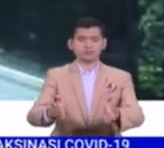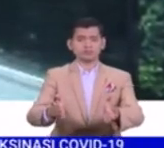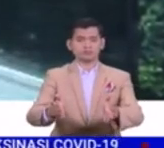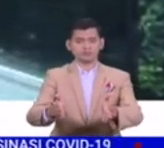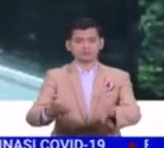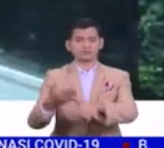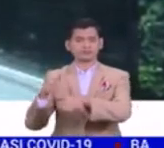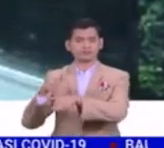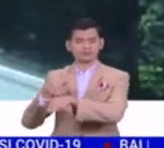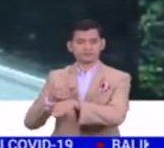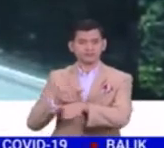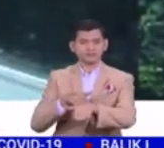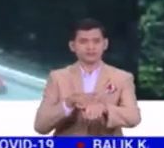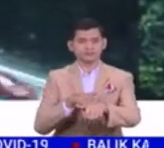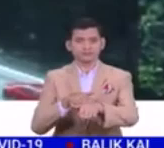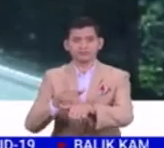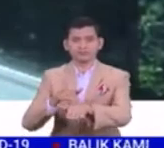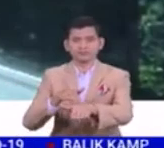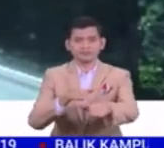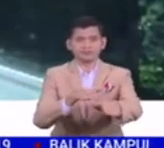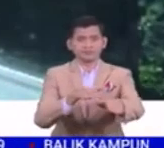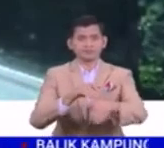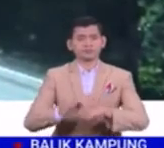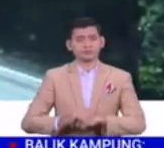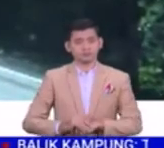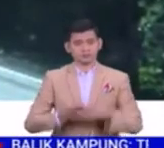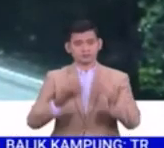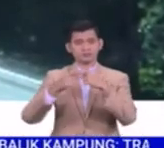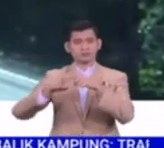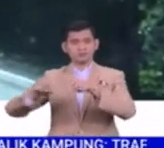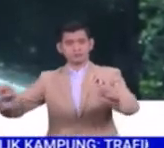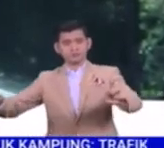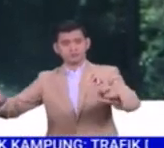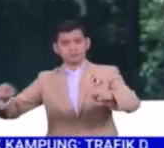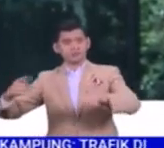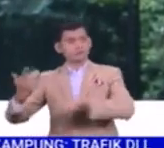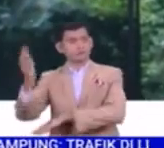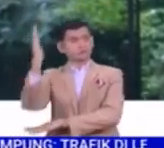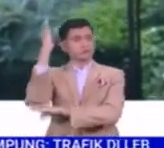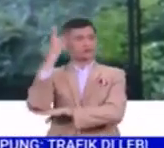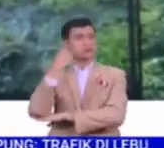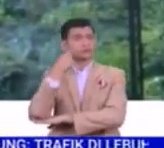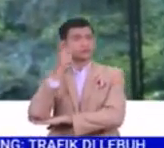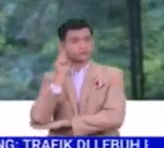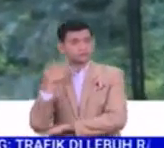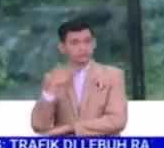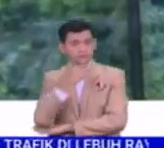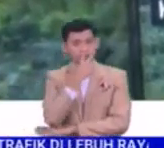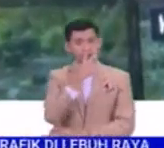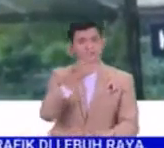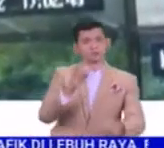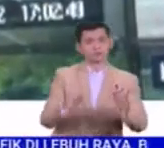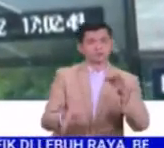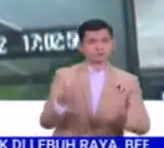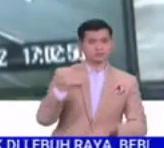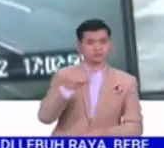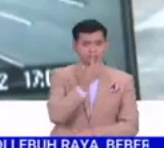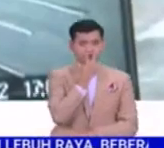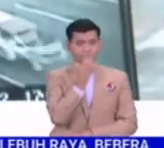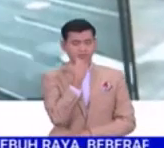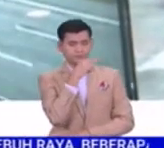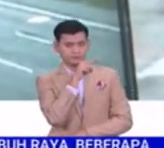bergerak perlahan demi perlahan. Sedikit berbeza tengah hari tadi kalau kita tinjau